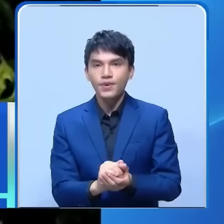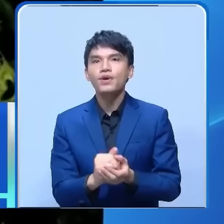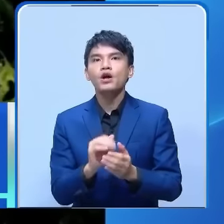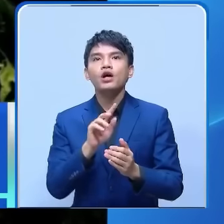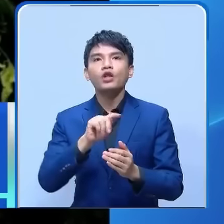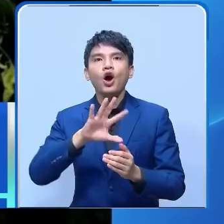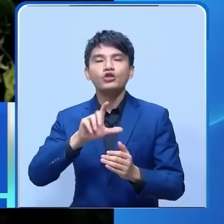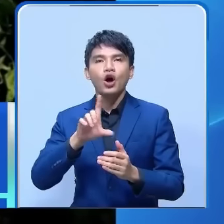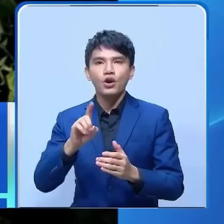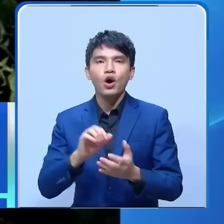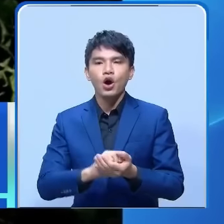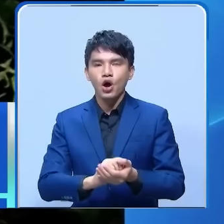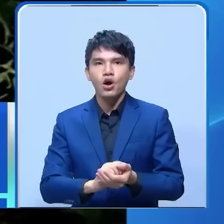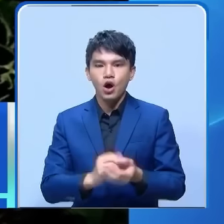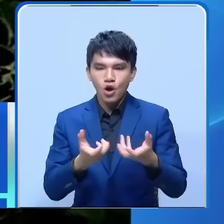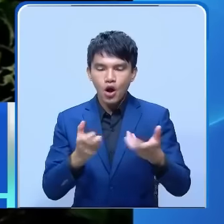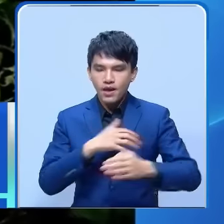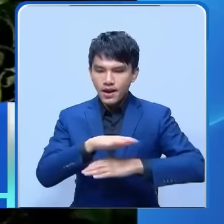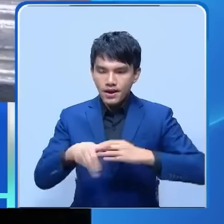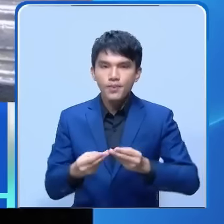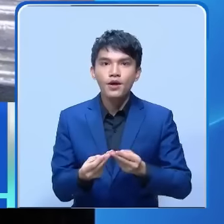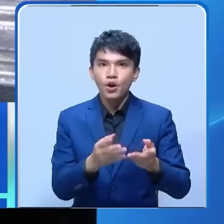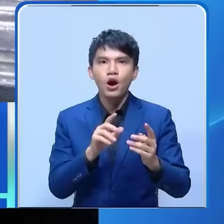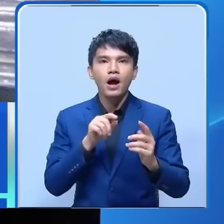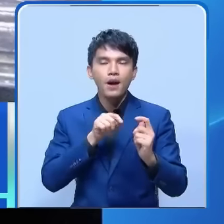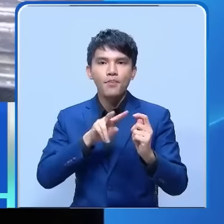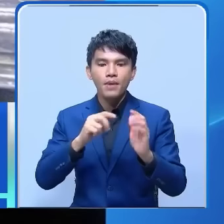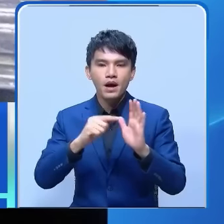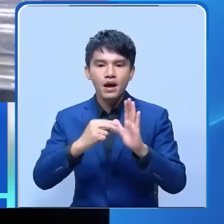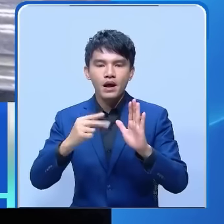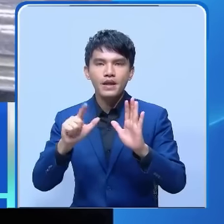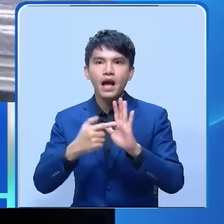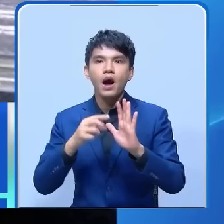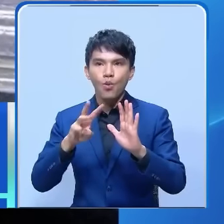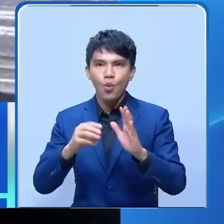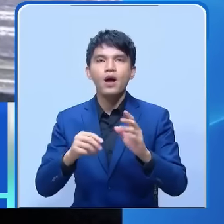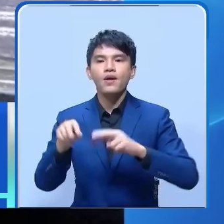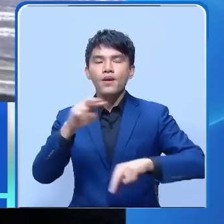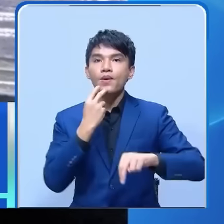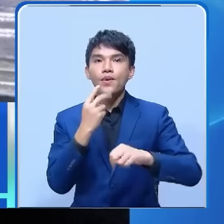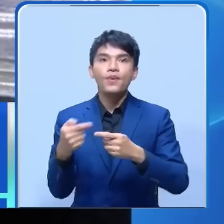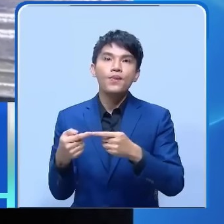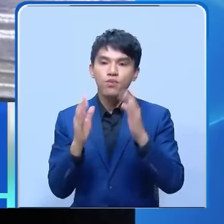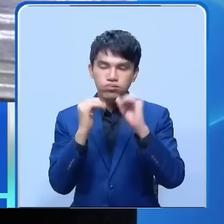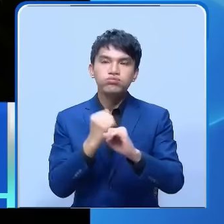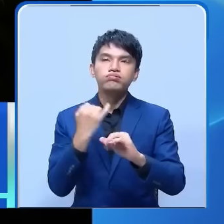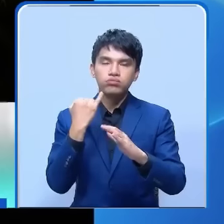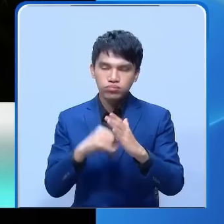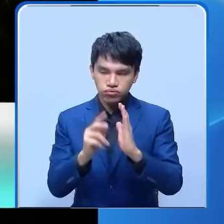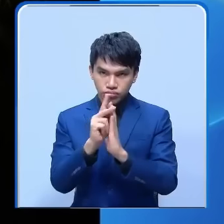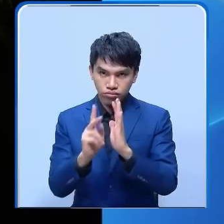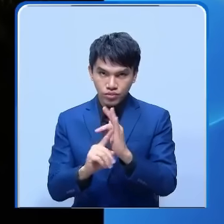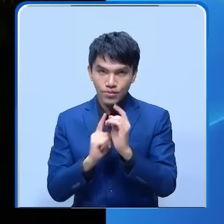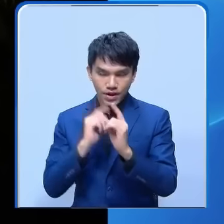ด.ก็นำผู้ต้องหาพร้อมกับของกลางส่งสภ.นาหวายเดี๋ยวจะร่วมการสอบสวนขยายผลติดตามผู้กระทำความผิดมาดำเนินค